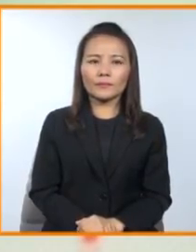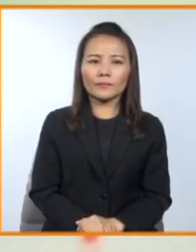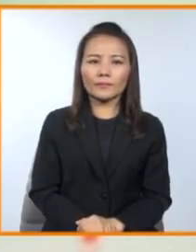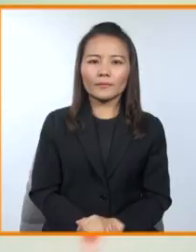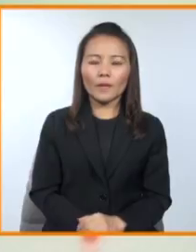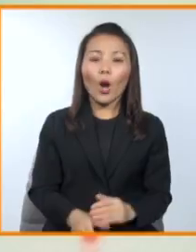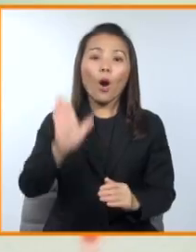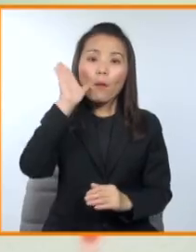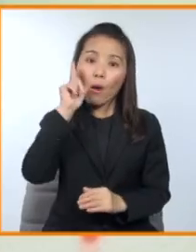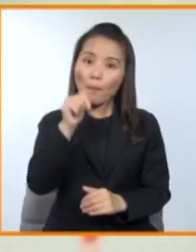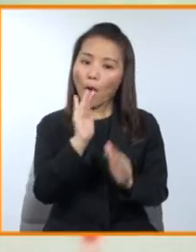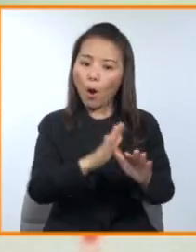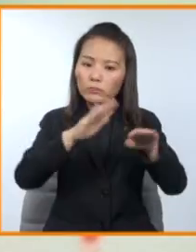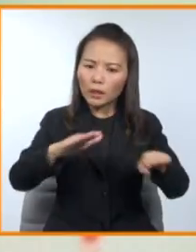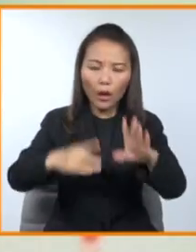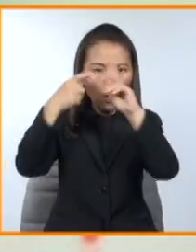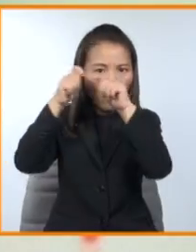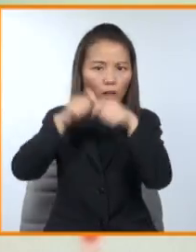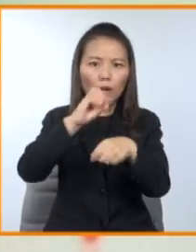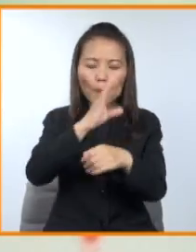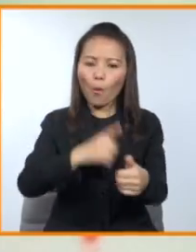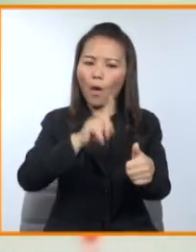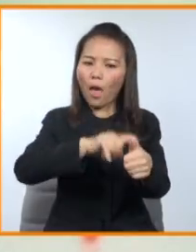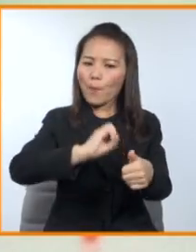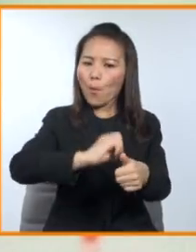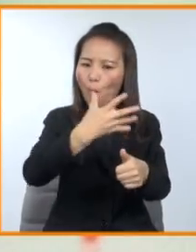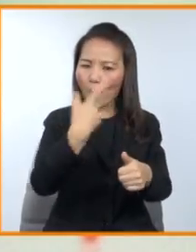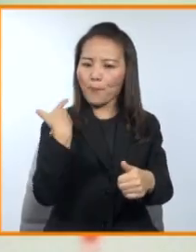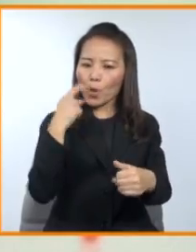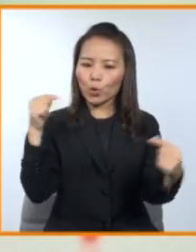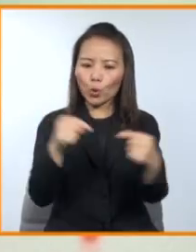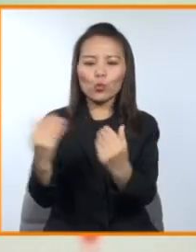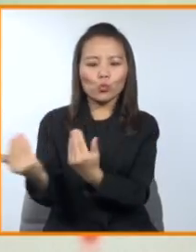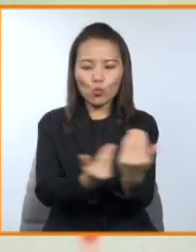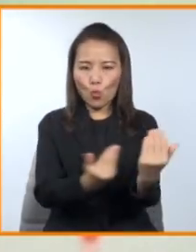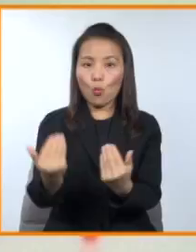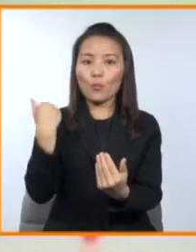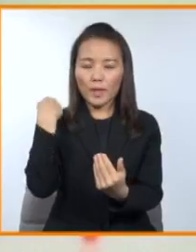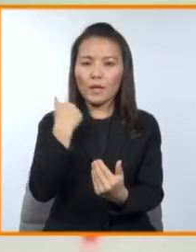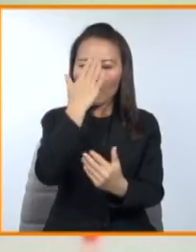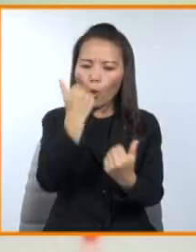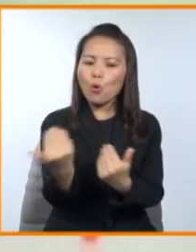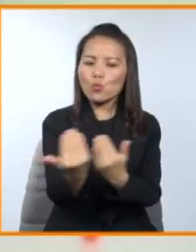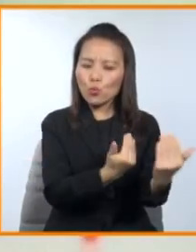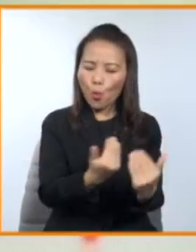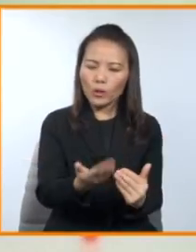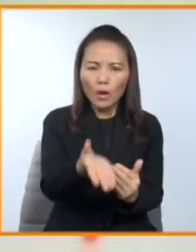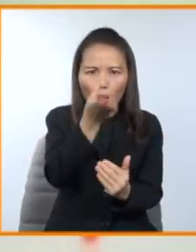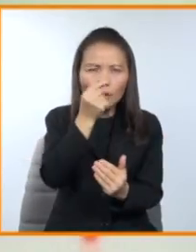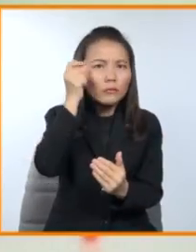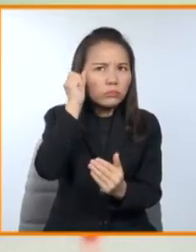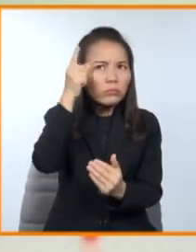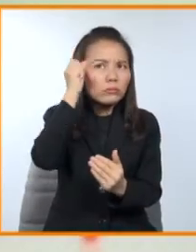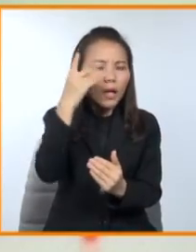ด้านผู้ปกครองของเด็กออทิสติกรายนี้บอกว่าแอปพลิเคชันแบบนูเป็นประโยชน์ต่อลูกของเธออย่างมากโดยตอนนี้ลูกของเธอเริ่มจะเข้าใจและออก